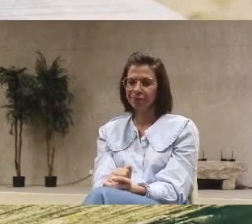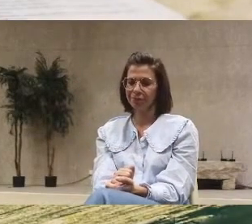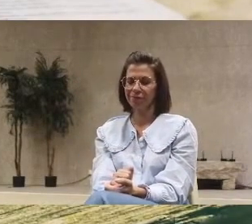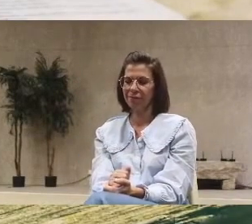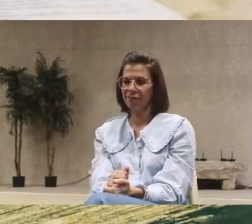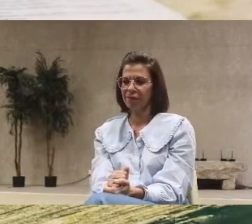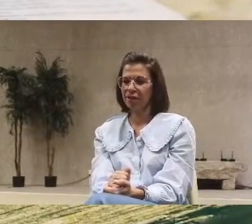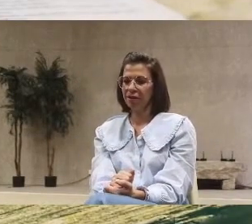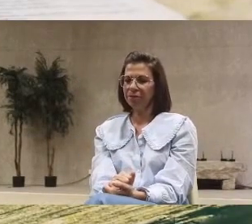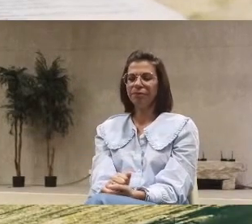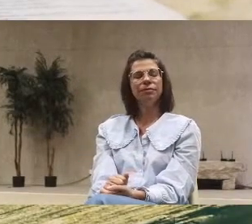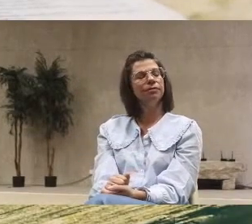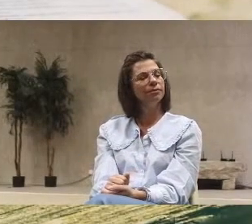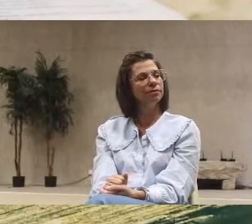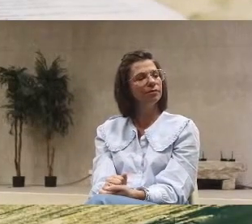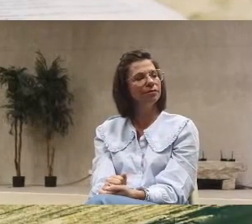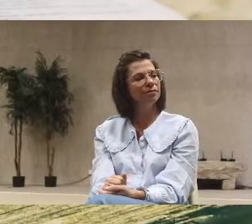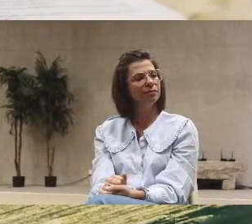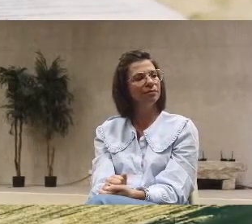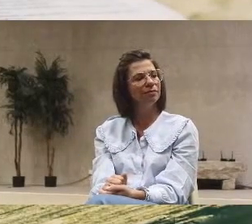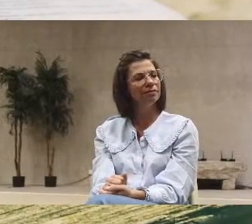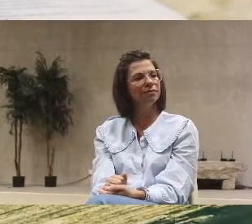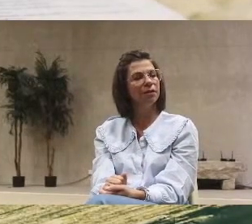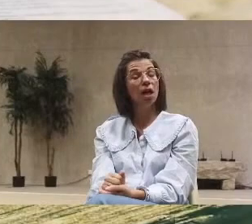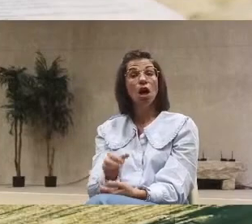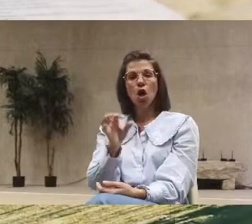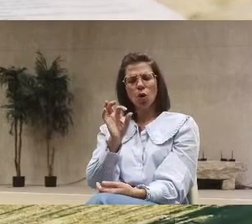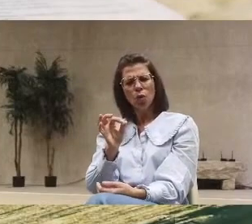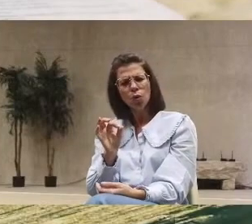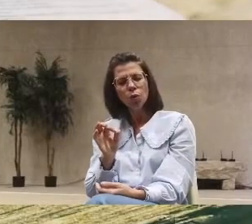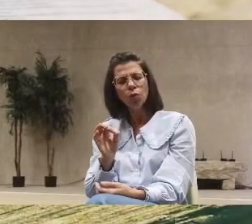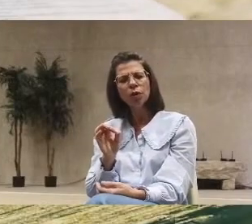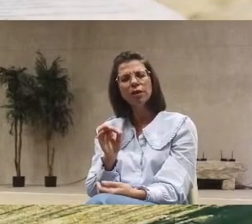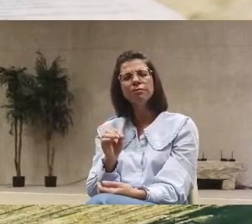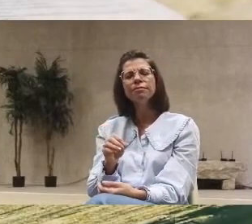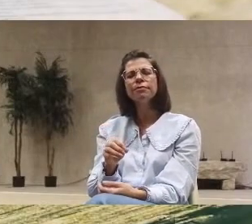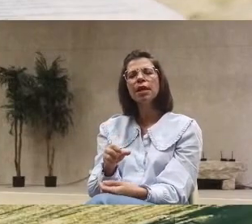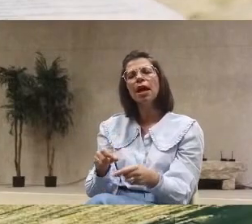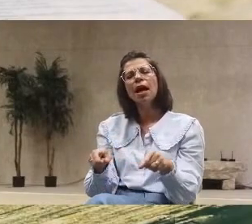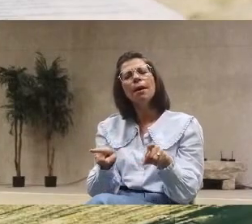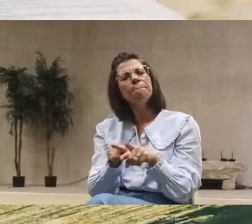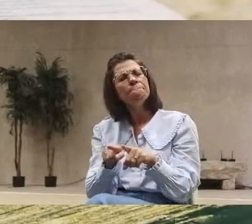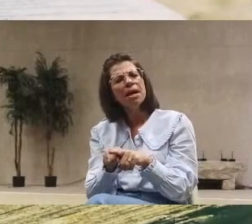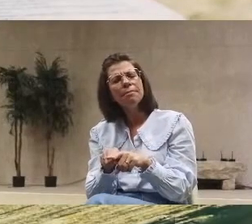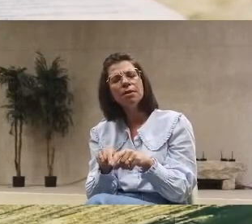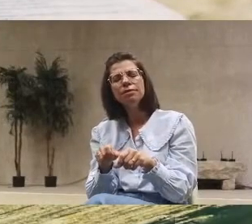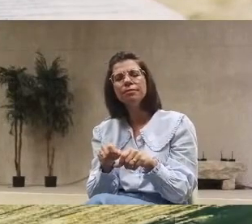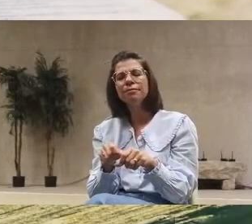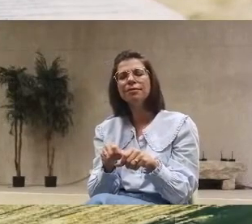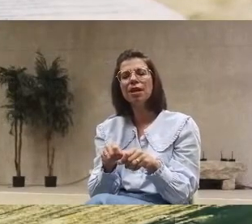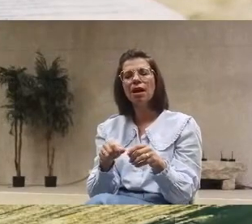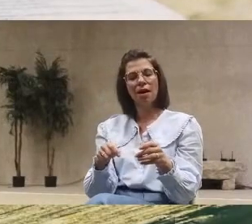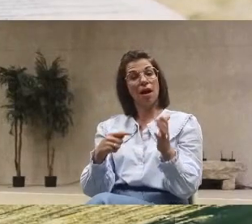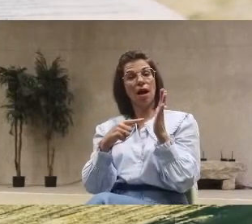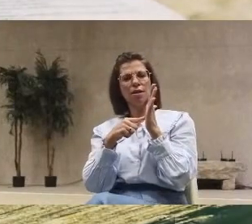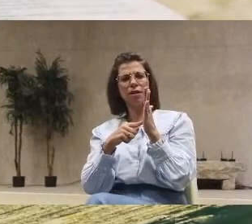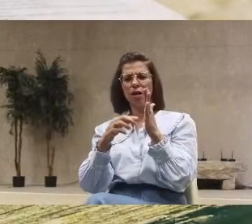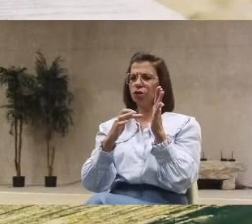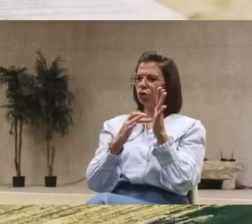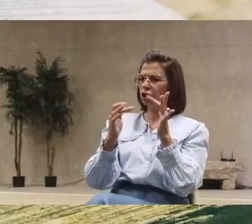le royaume de Dieu allait paraître. Il est dit même de Joseph d'Arimathée qu'il